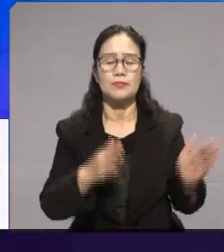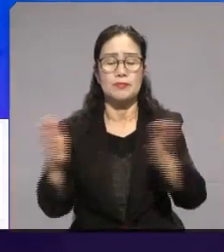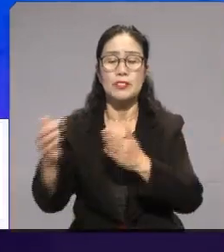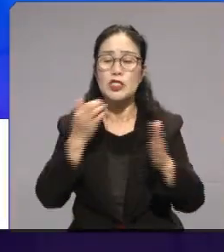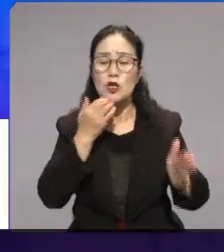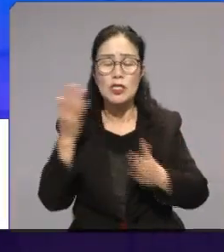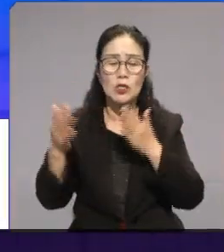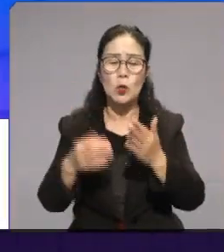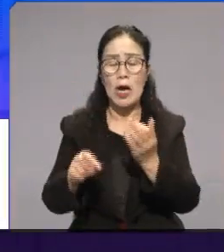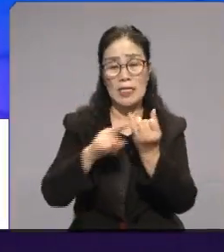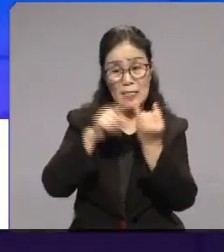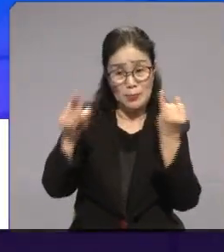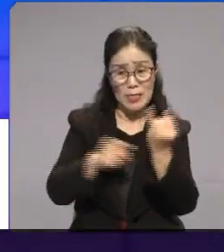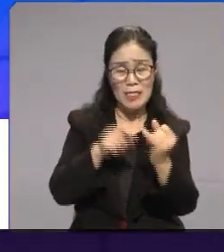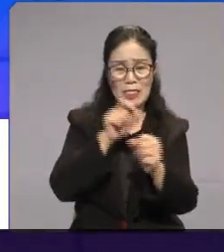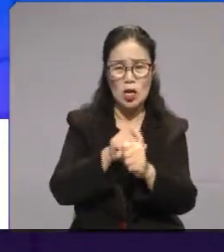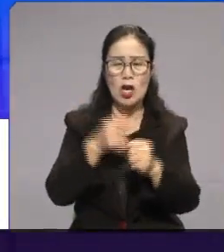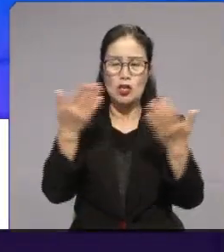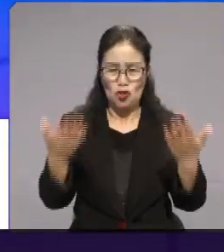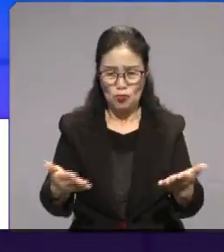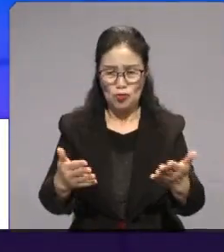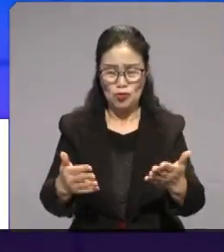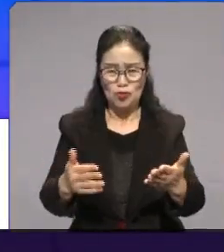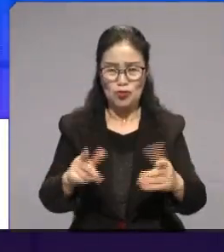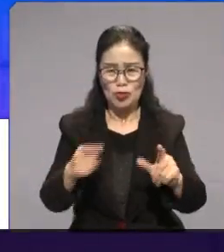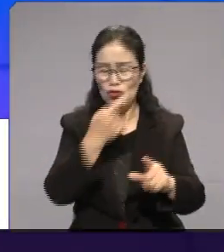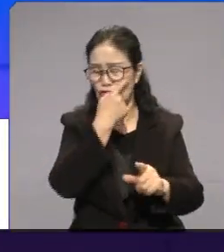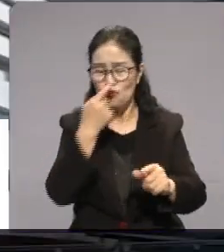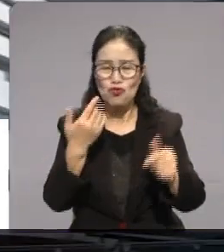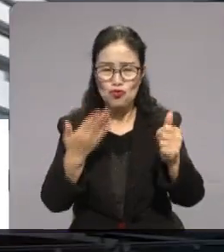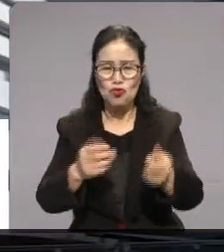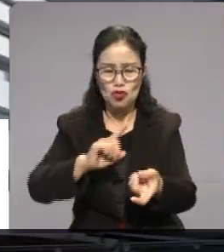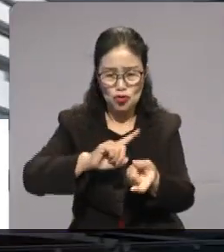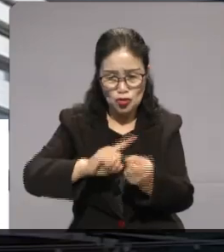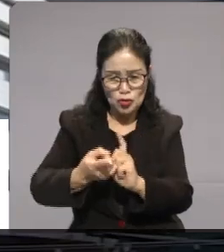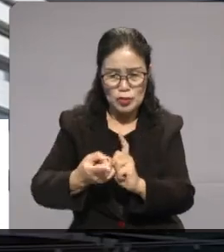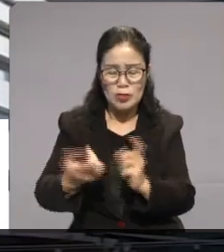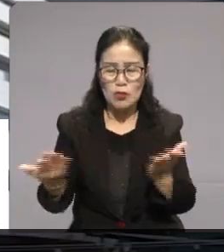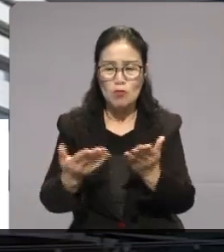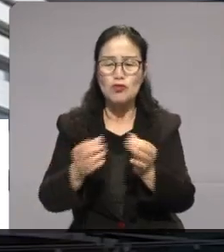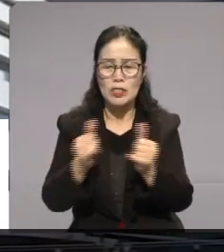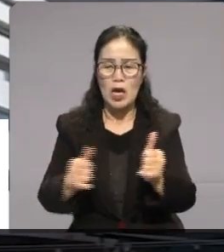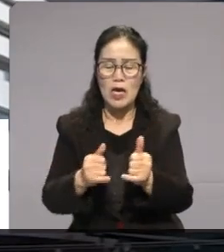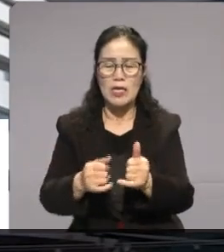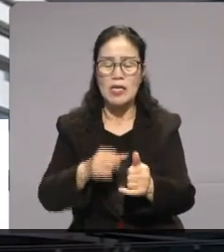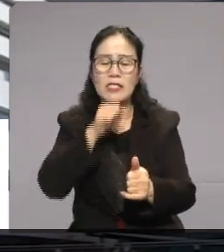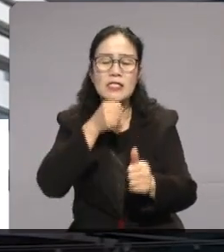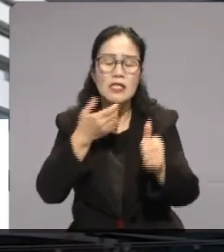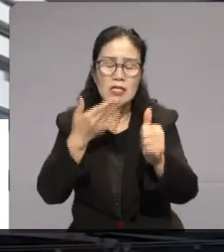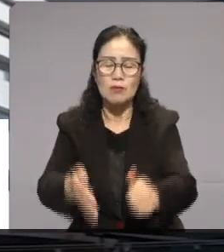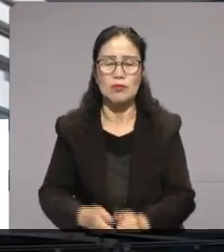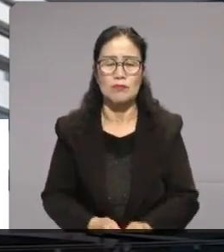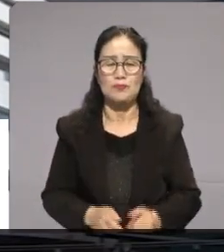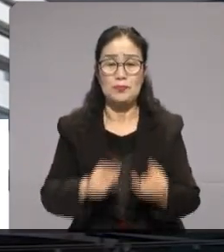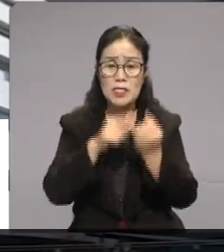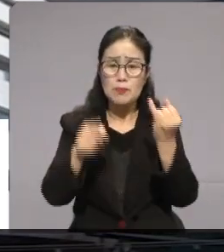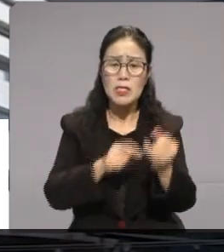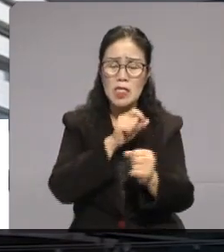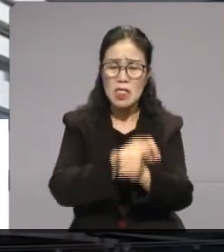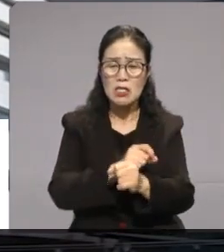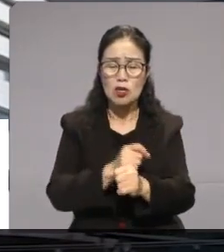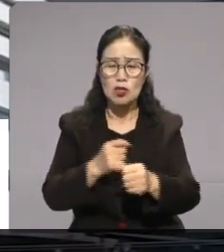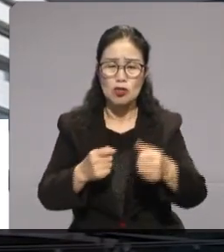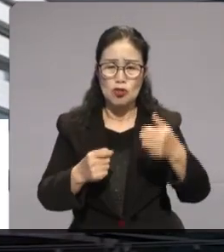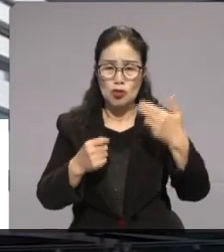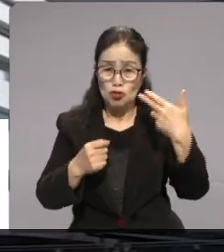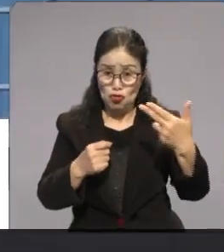경기도가 임신한 직원의 휴무일을 보장하고 업무 대행자 인센티브를 강화합니다 경기도는 임신 직원 주 1일 휴무제를